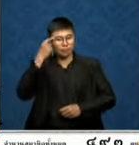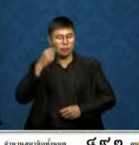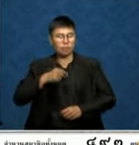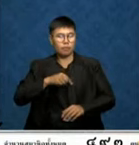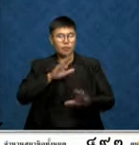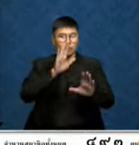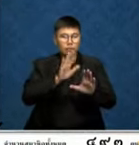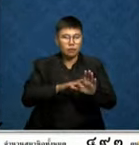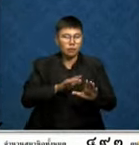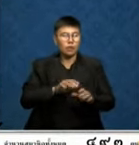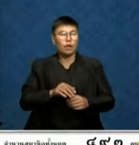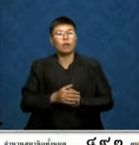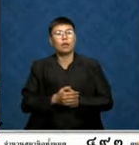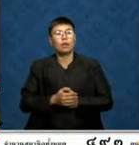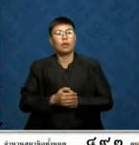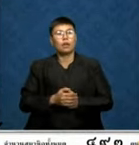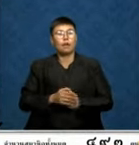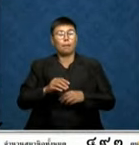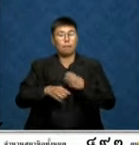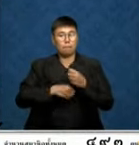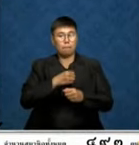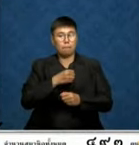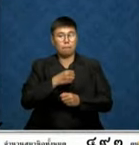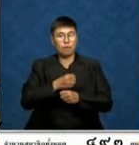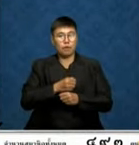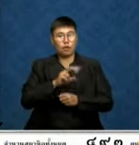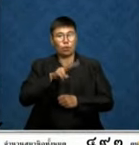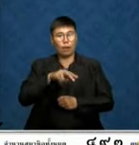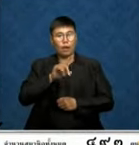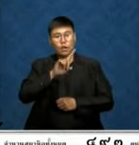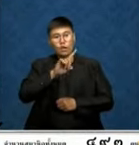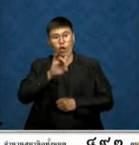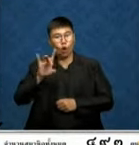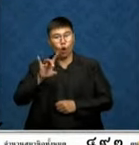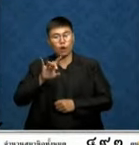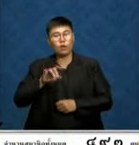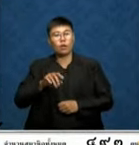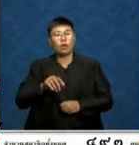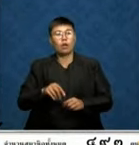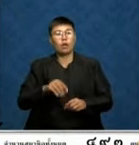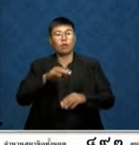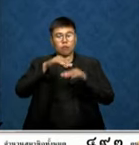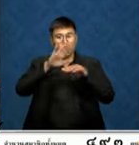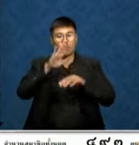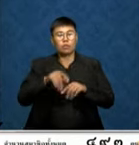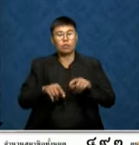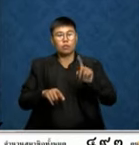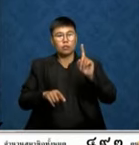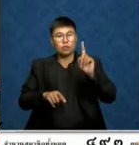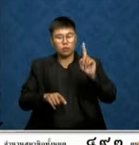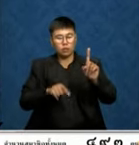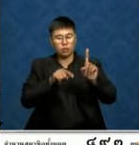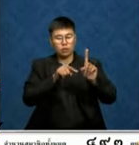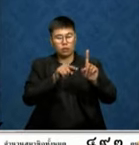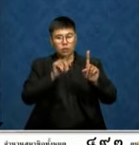ภูมิโลกในปี2100สูงเกิน 1.5 องศานะครับเมื่อเทียบกับยุคก่อนอุตสาหกรรมนะ